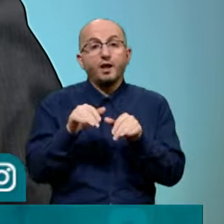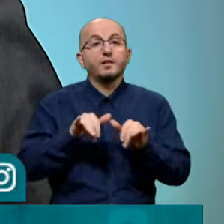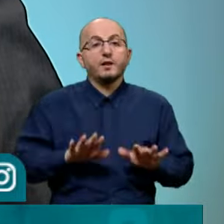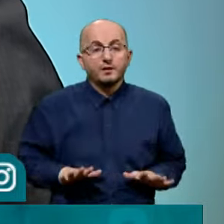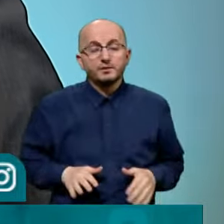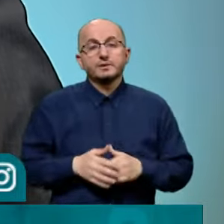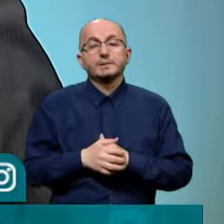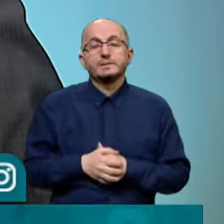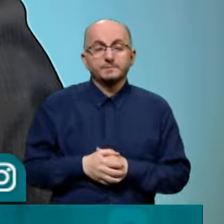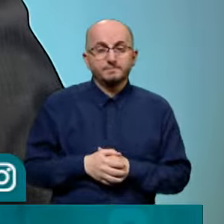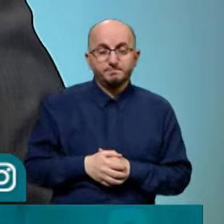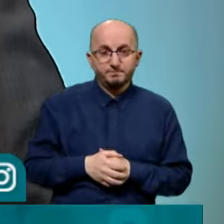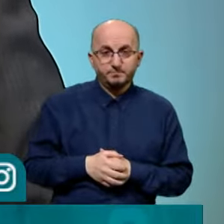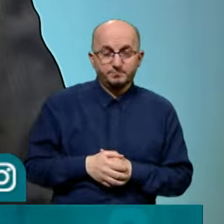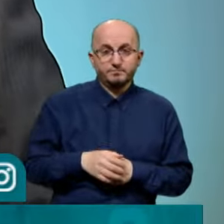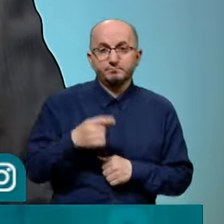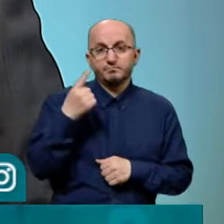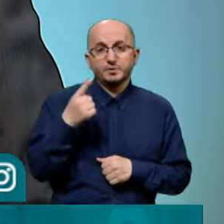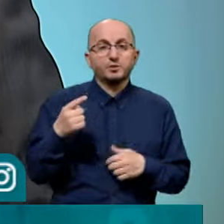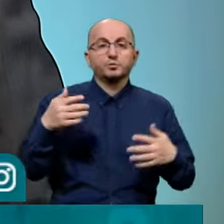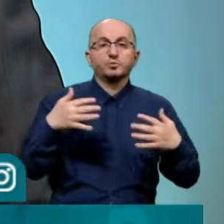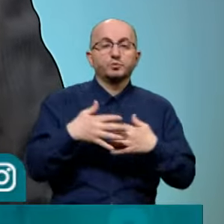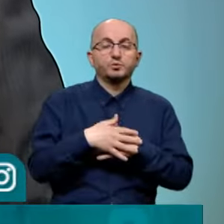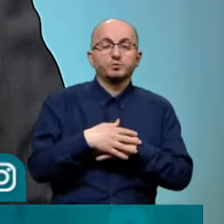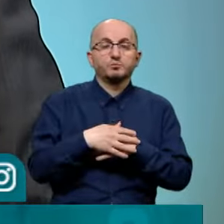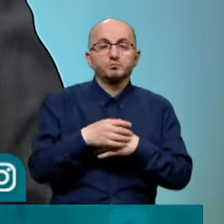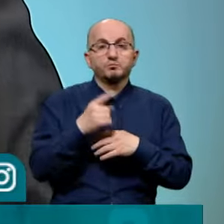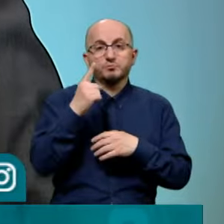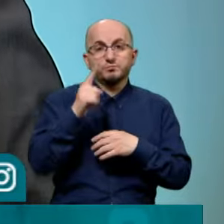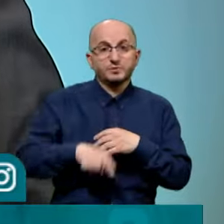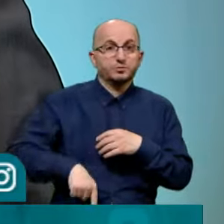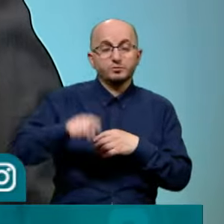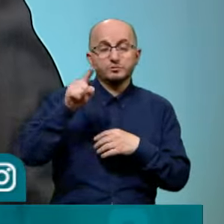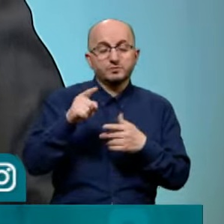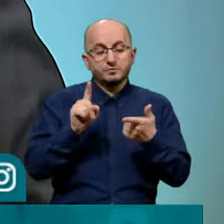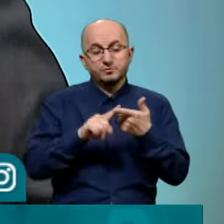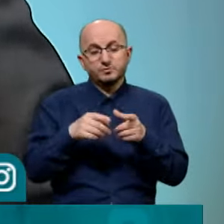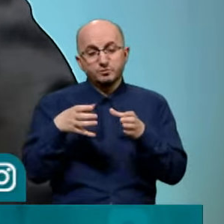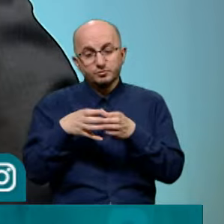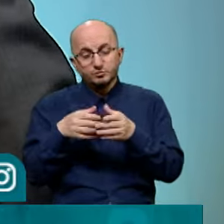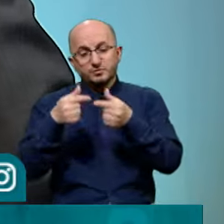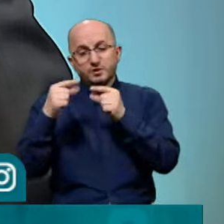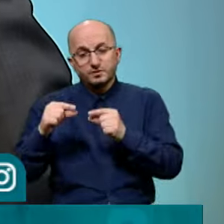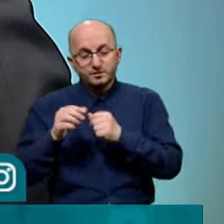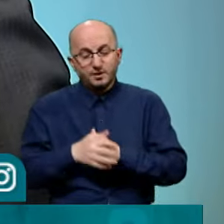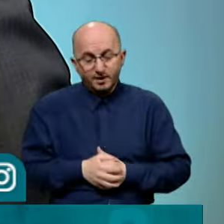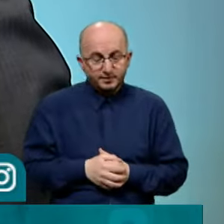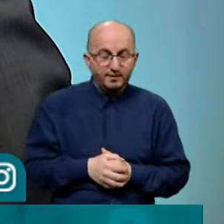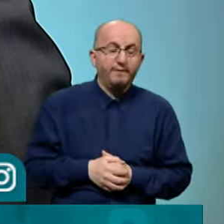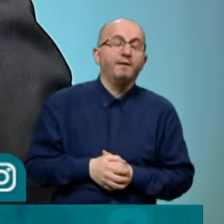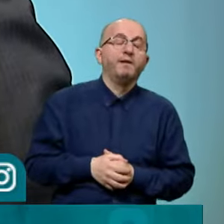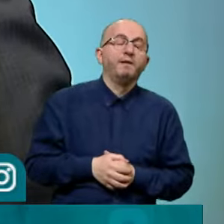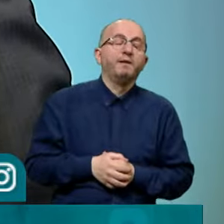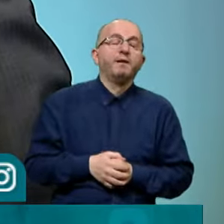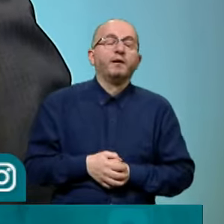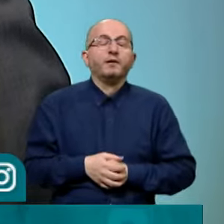Evet. Şimdi bu grup bir gün bir geceyi yasaklıyor. İkinci gruptaki hadislerde Neha